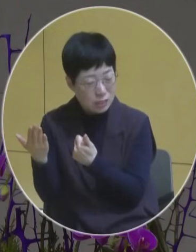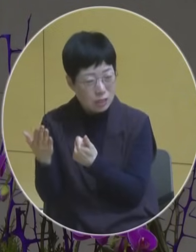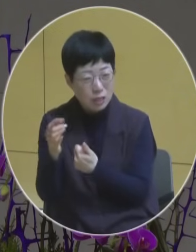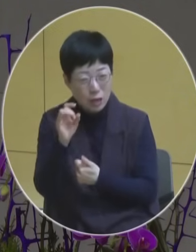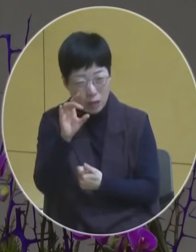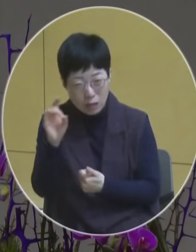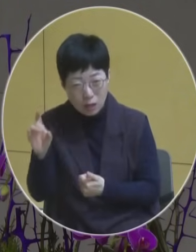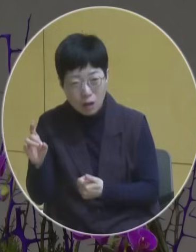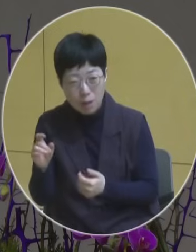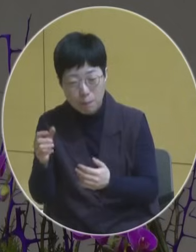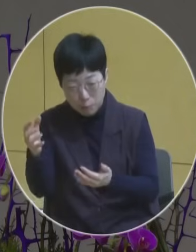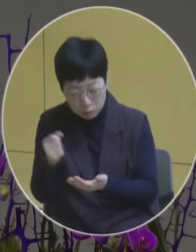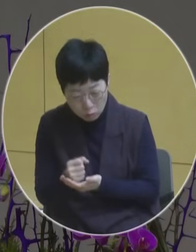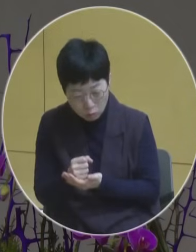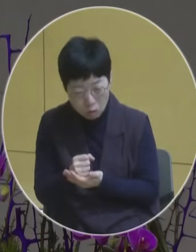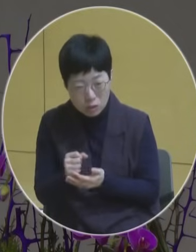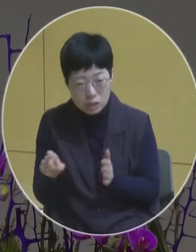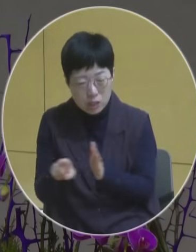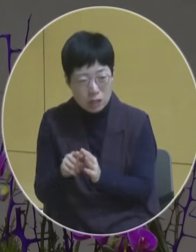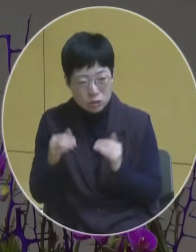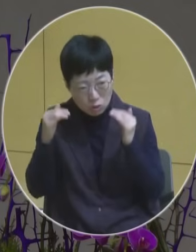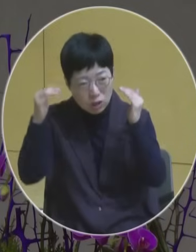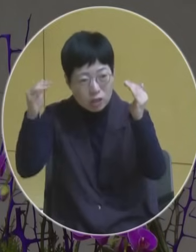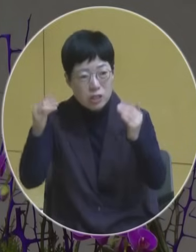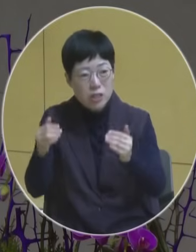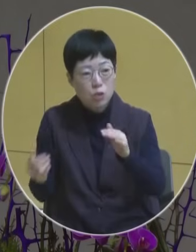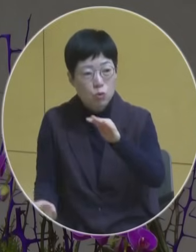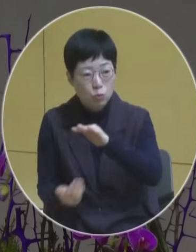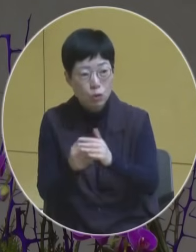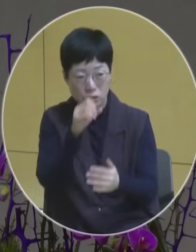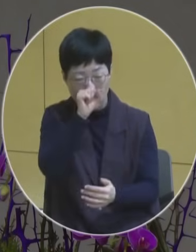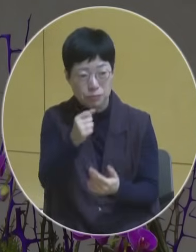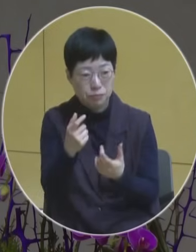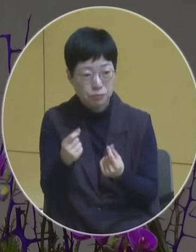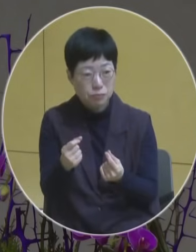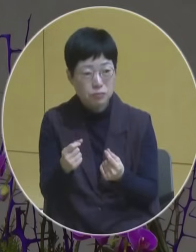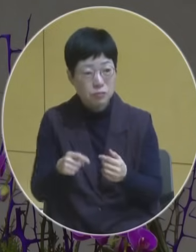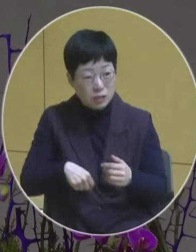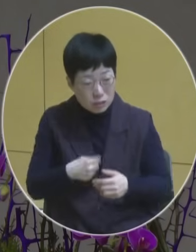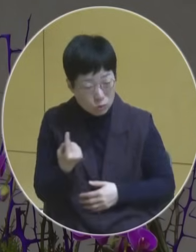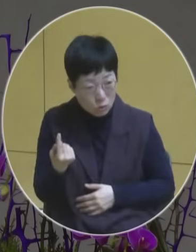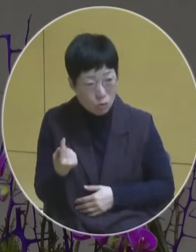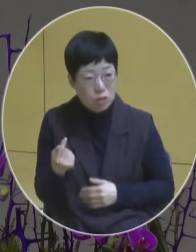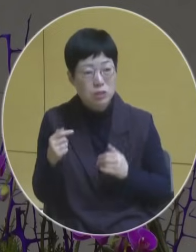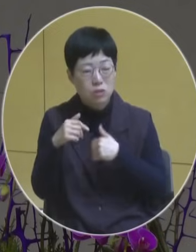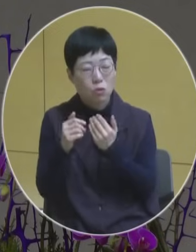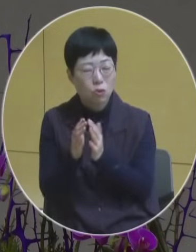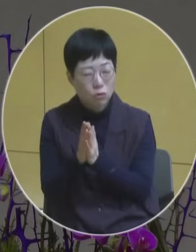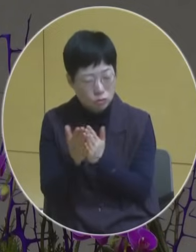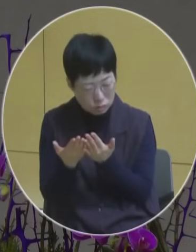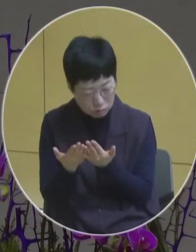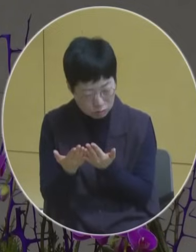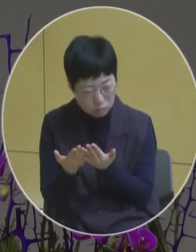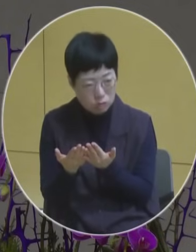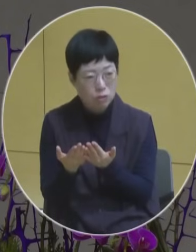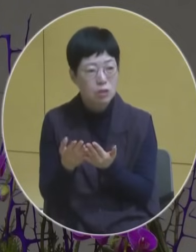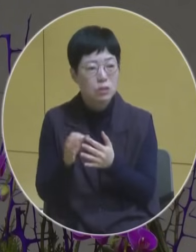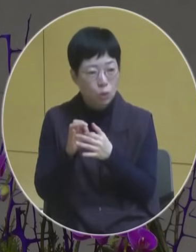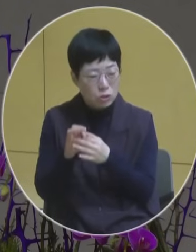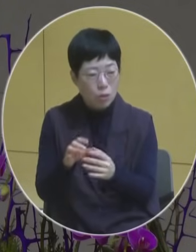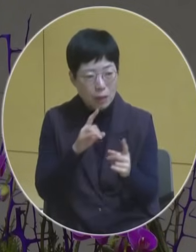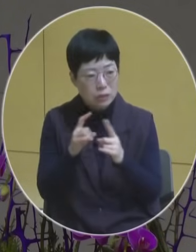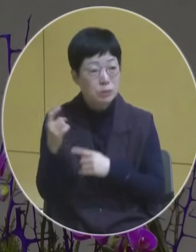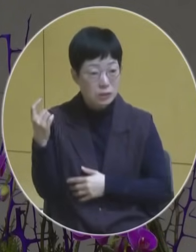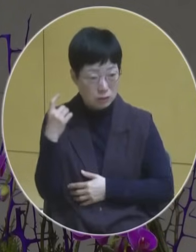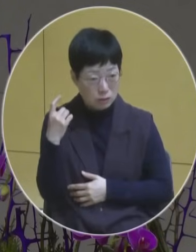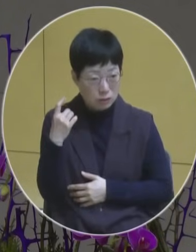하나 둘씩 받아가면서 신앙의 성장이 이루어지는 것을 보게 됩니다. 그렇게 해서 스스로 성경을 보고 성경 통해서